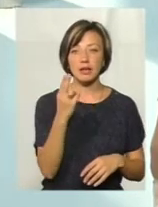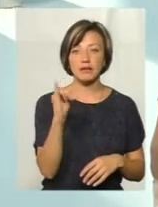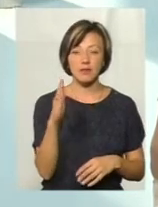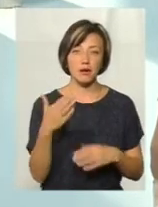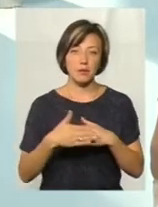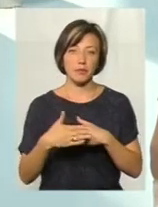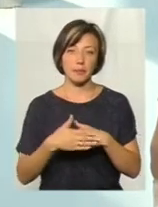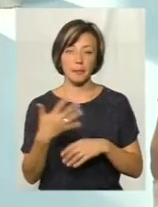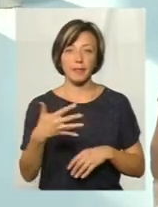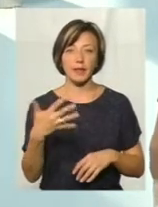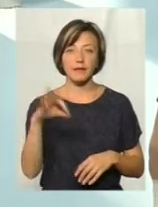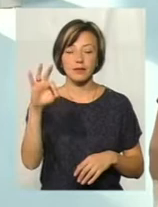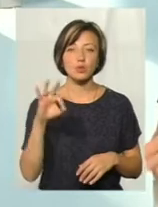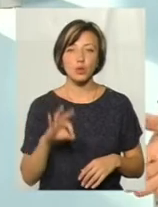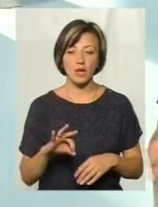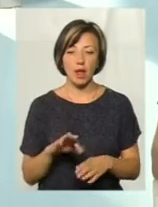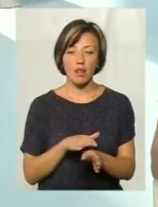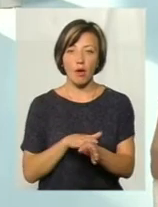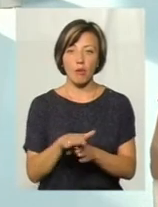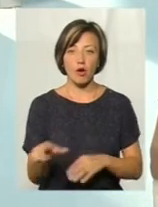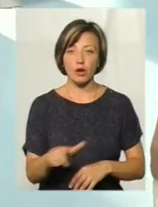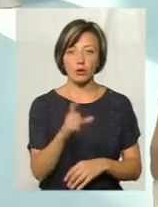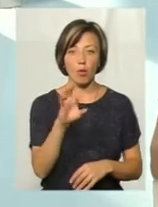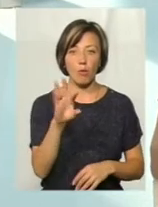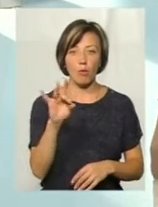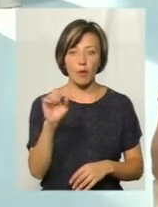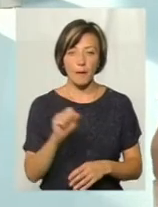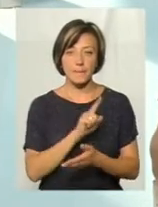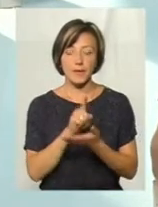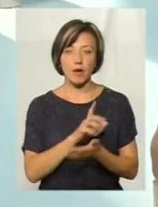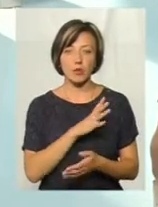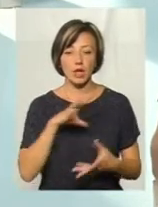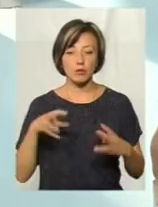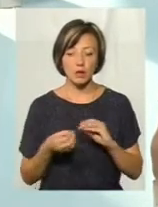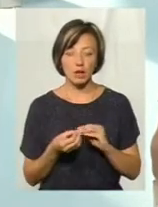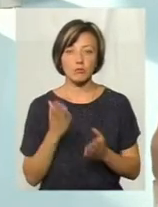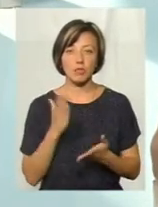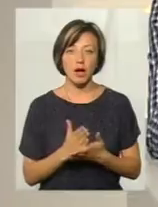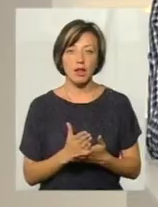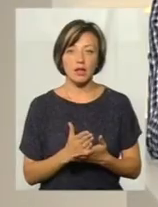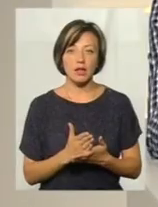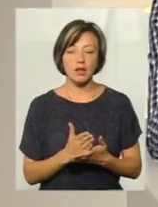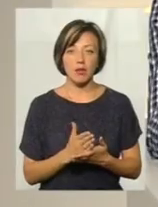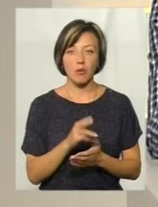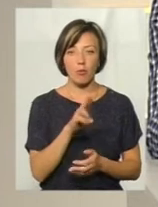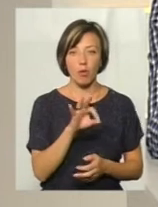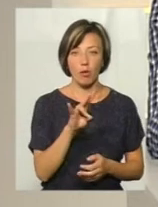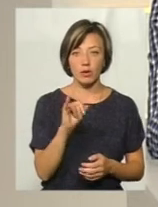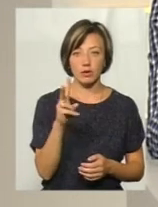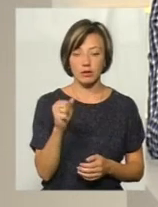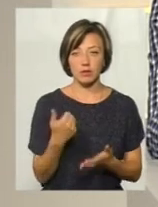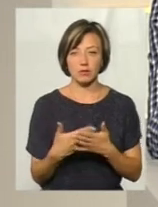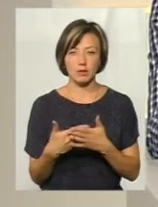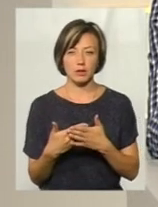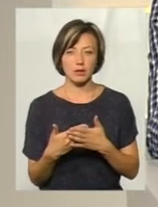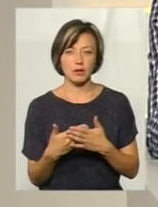десь 50% наповненості річки Хомори має бути. Тобто, як результат, ми мали в Самотепонінка десь